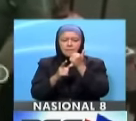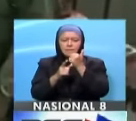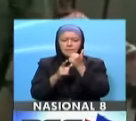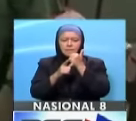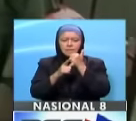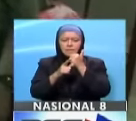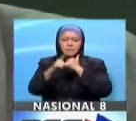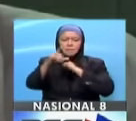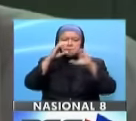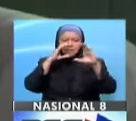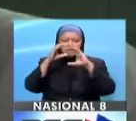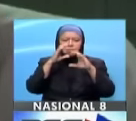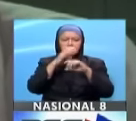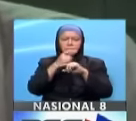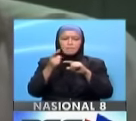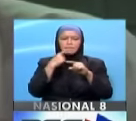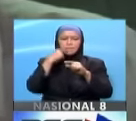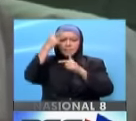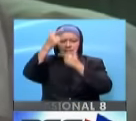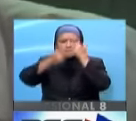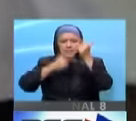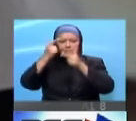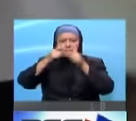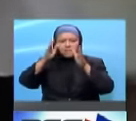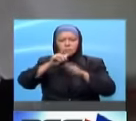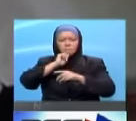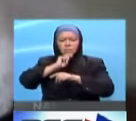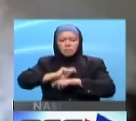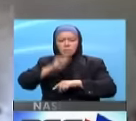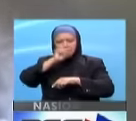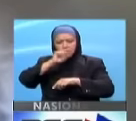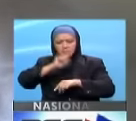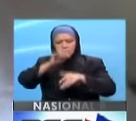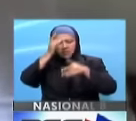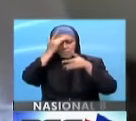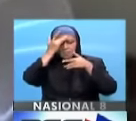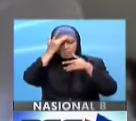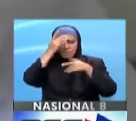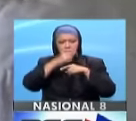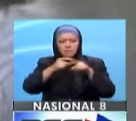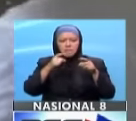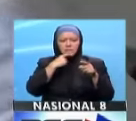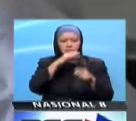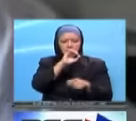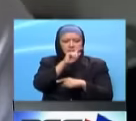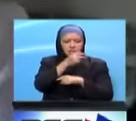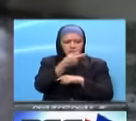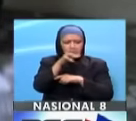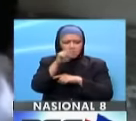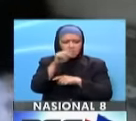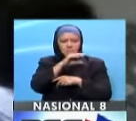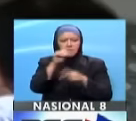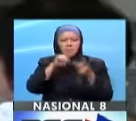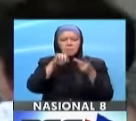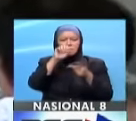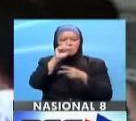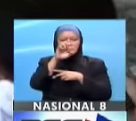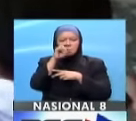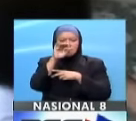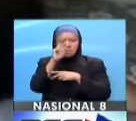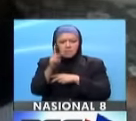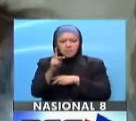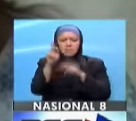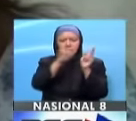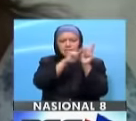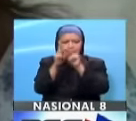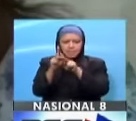Multimedia turut melawat warga emas yang uzur. Antaranya Uthman Ali, 87 tahun dan Seni Ali, 80 tahun di kampung